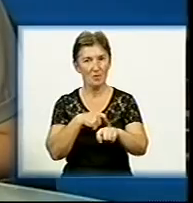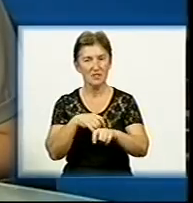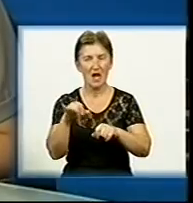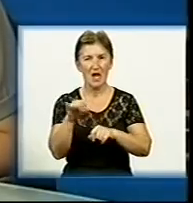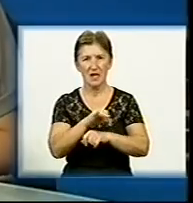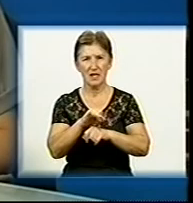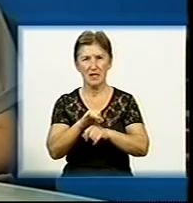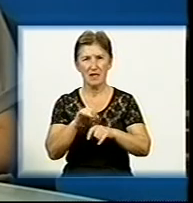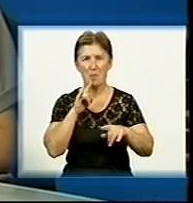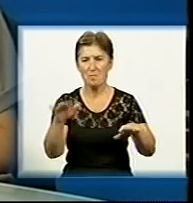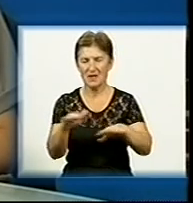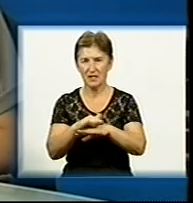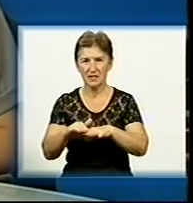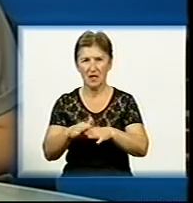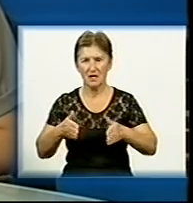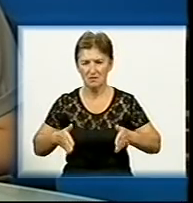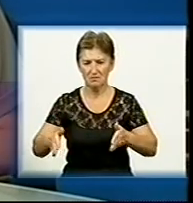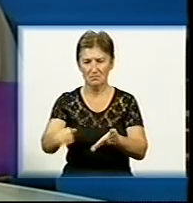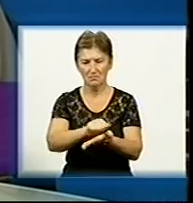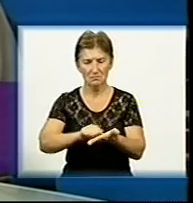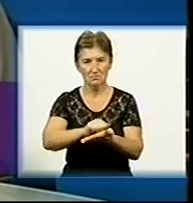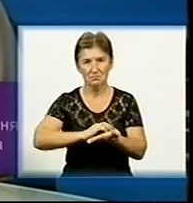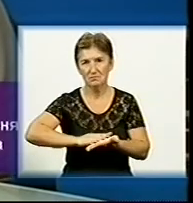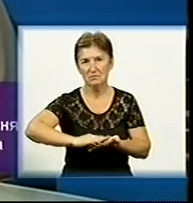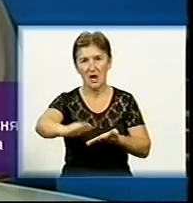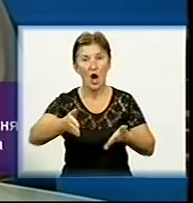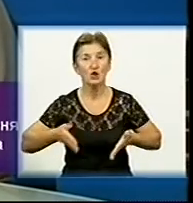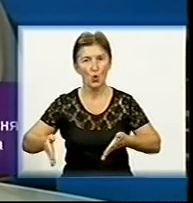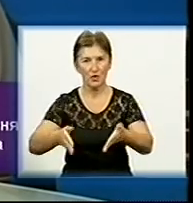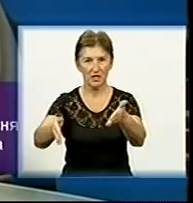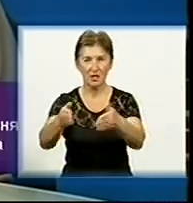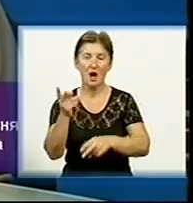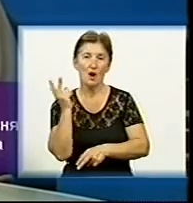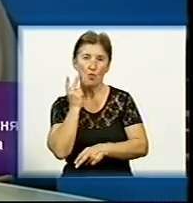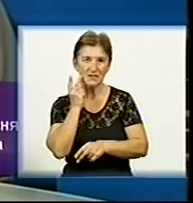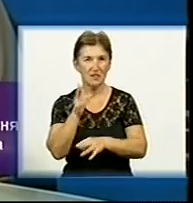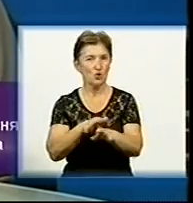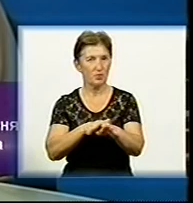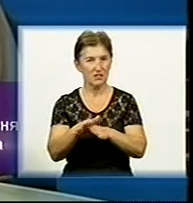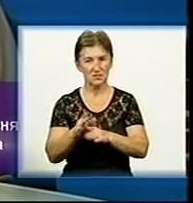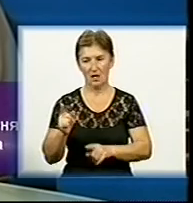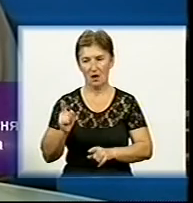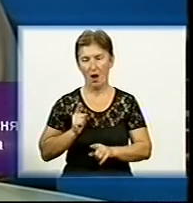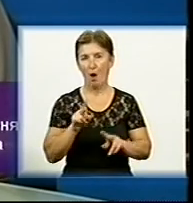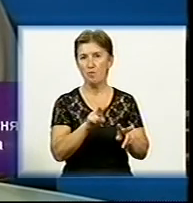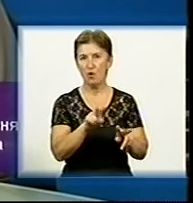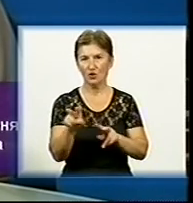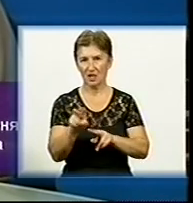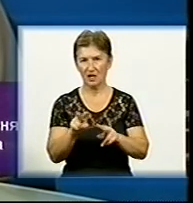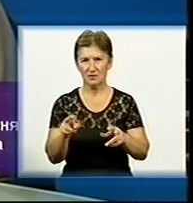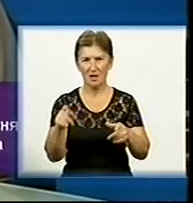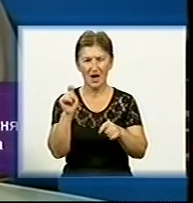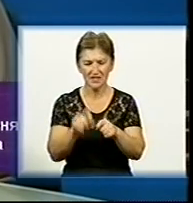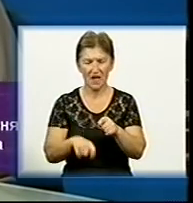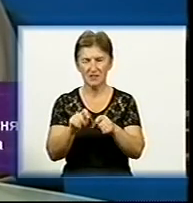перекриття позапланових доріг. Ну і, звичайно, постійно проводиться патрулювання, рейдові бригади